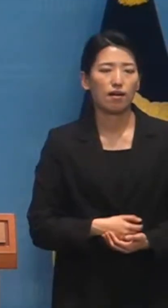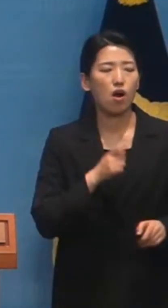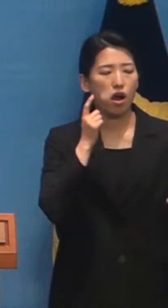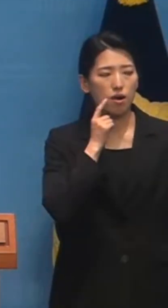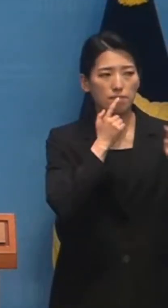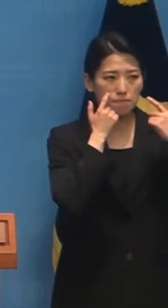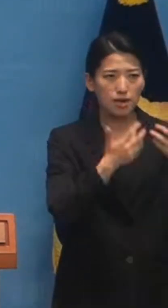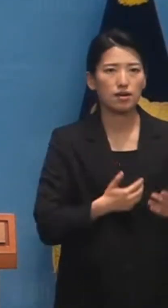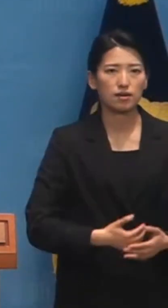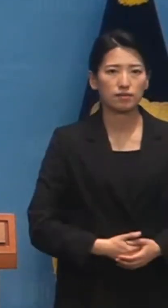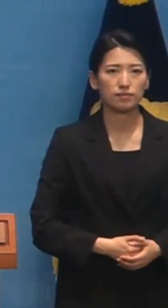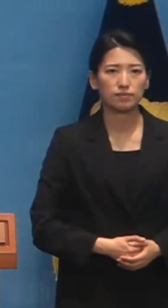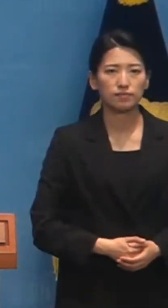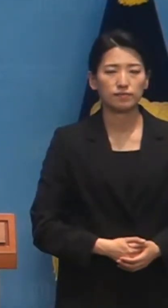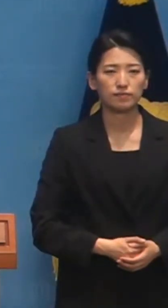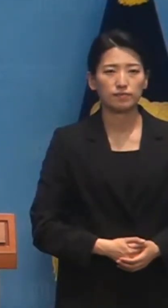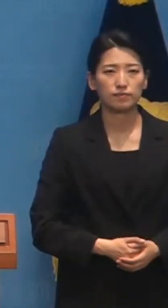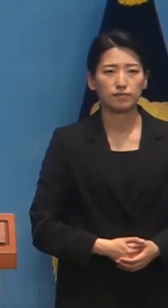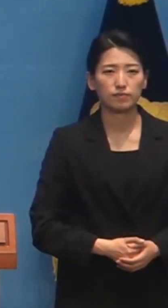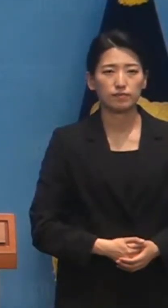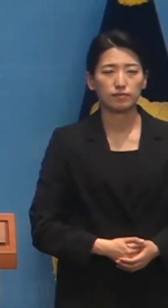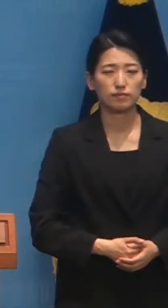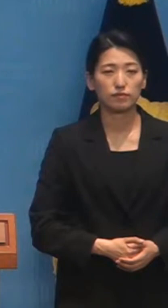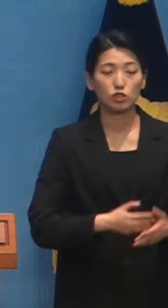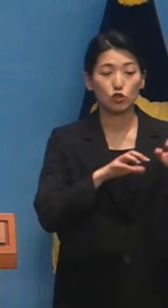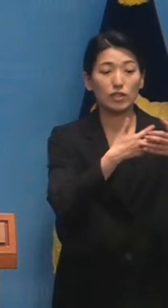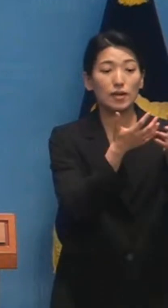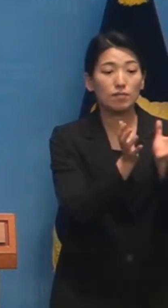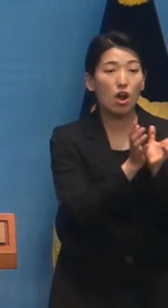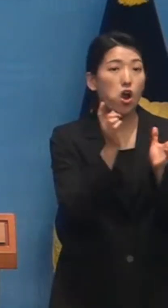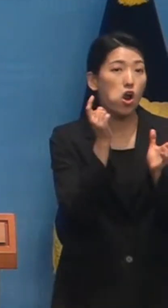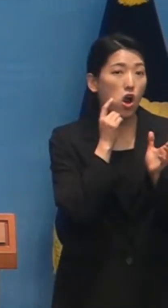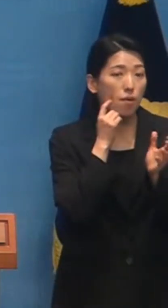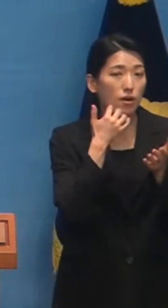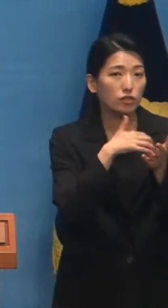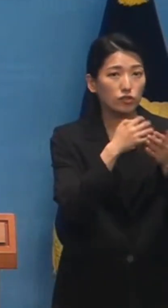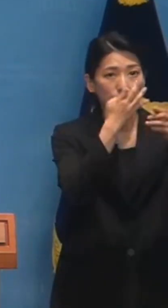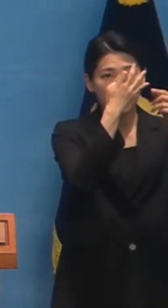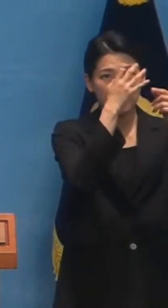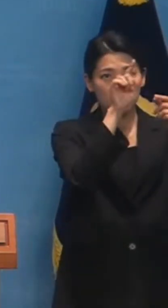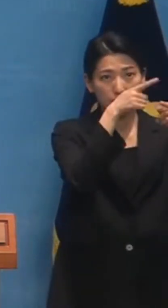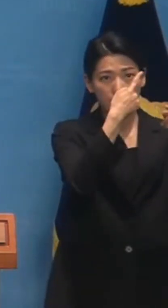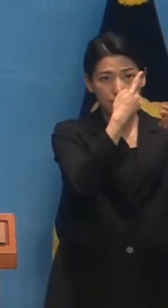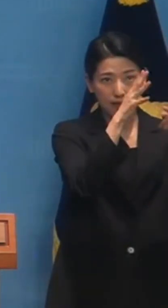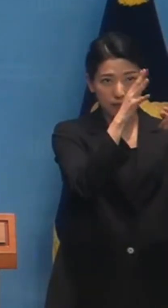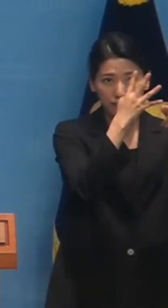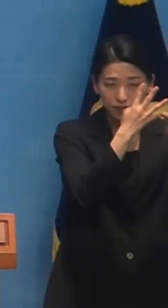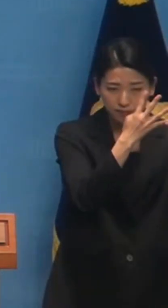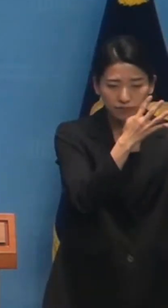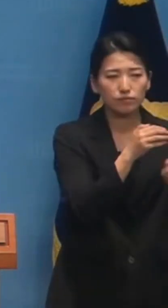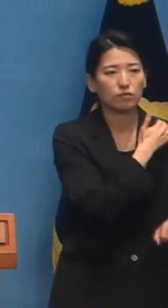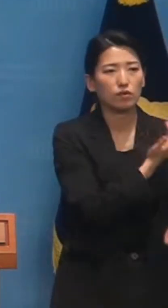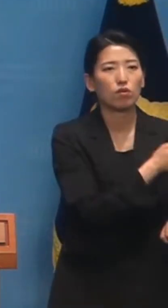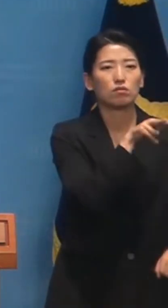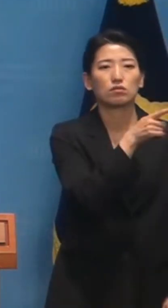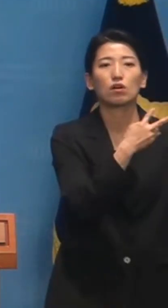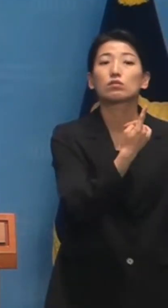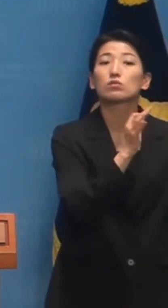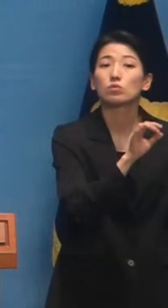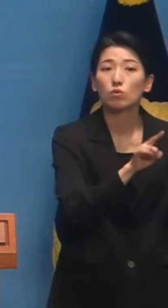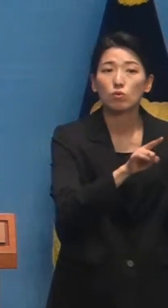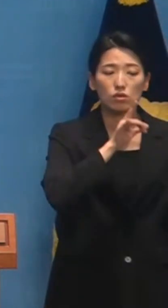거짓말입니다. 다음 국민의힘 거짓말 시리즈 104번째입니다. 국민의힘 권성동 원내대표는 5월 11일